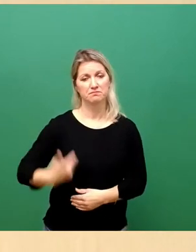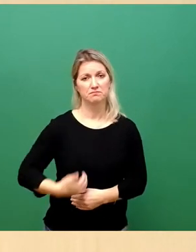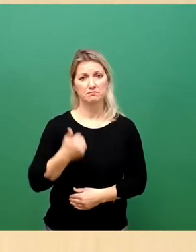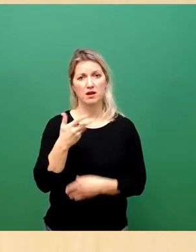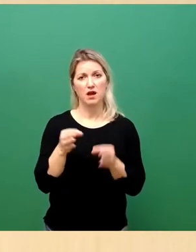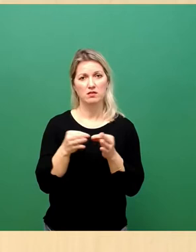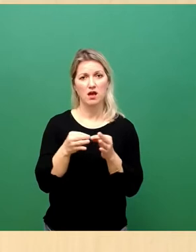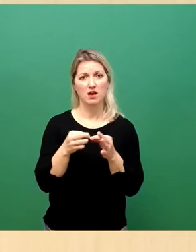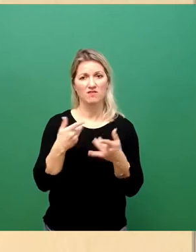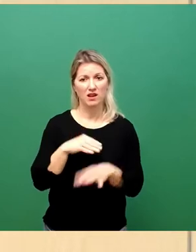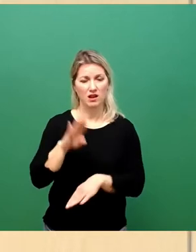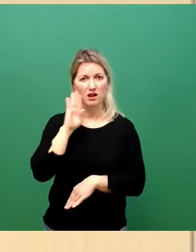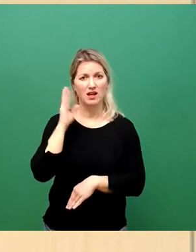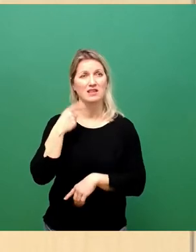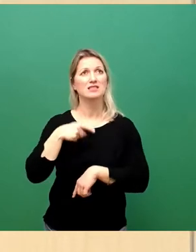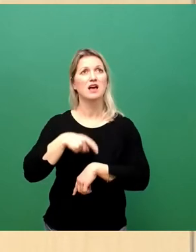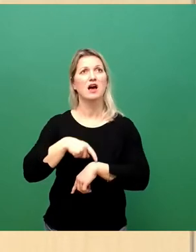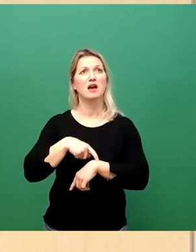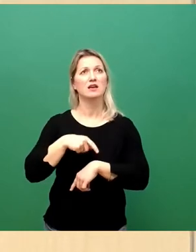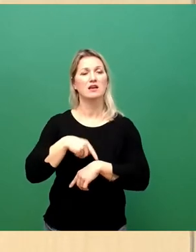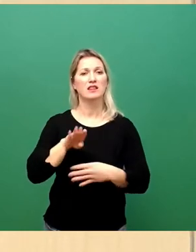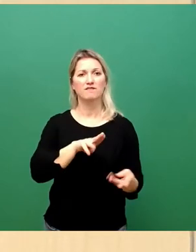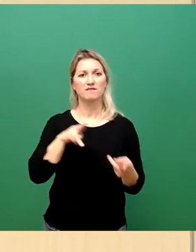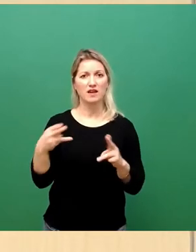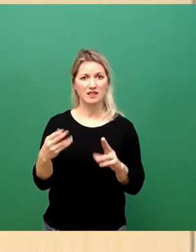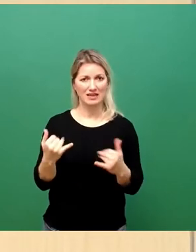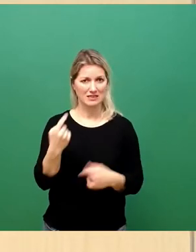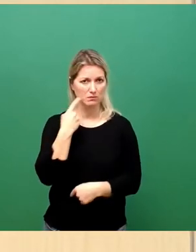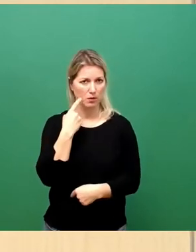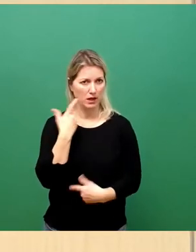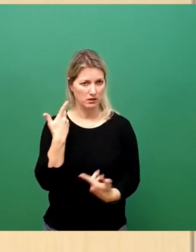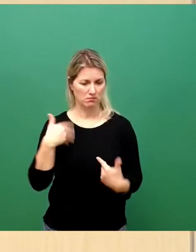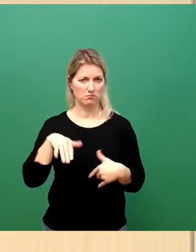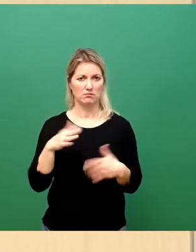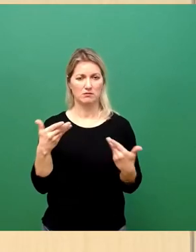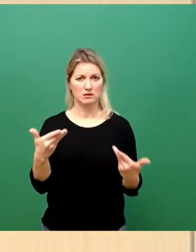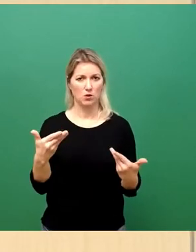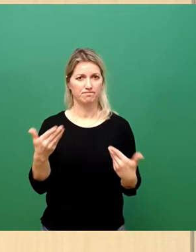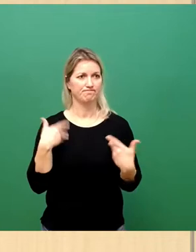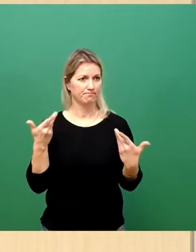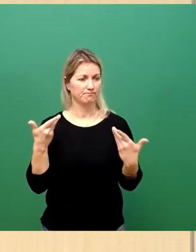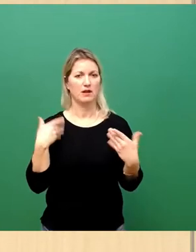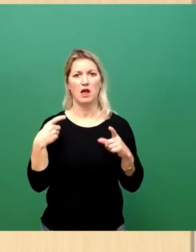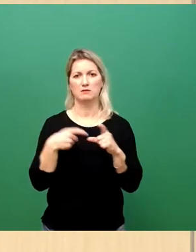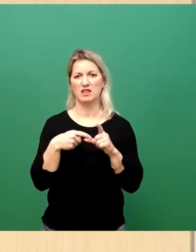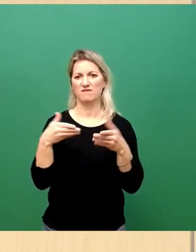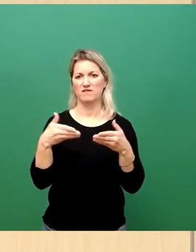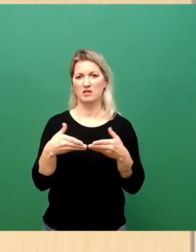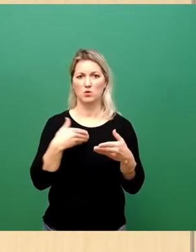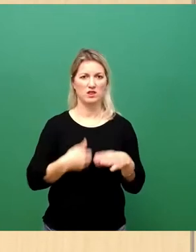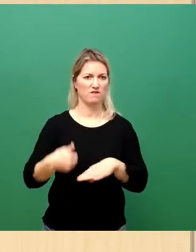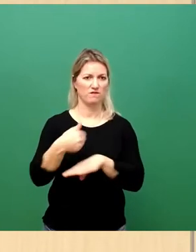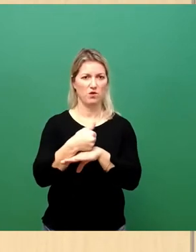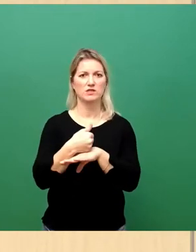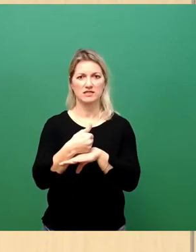einer Zeitenwende, die wir gerade erleben. Und als Vorsitzende der SPD-Fraktion war und ist und